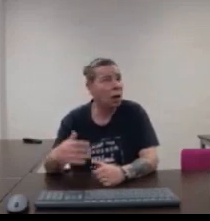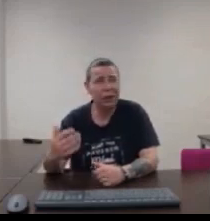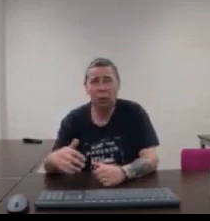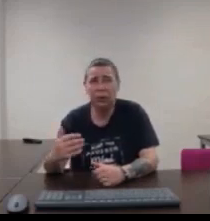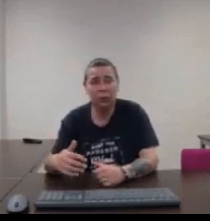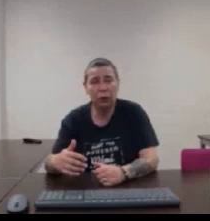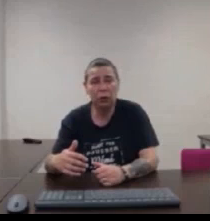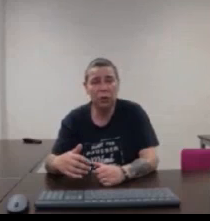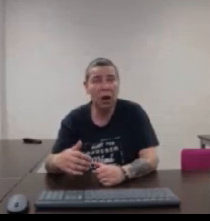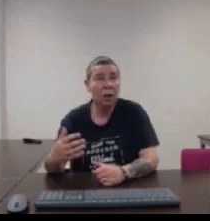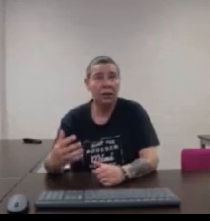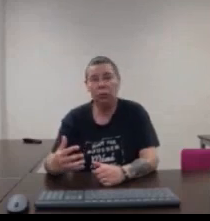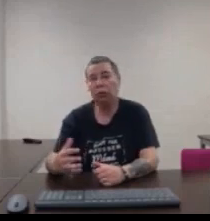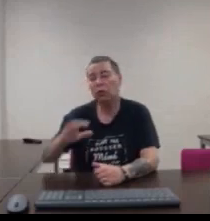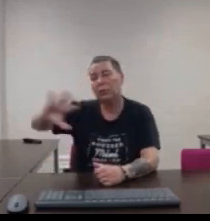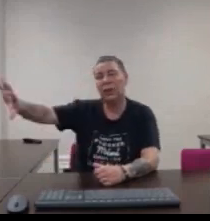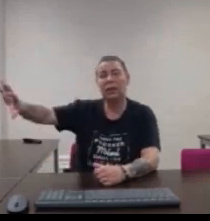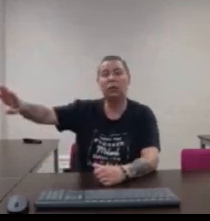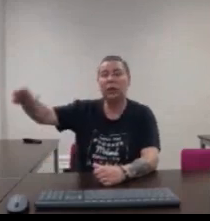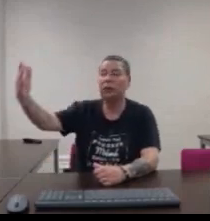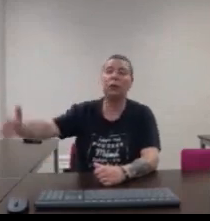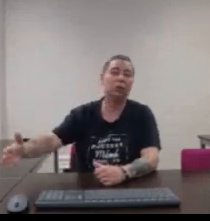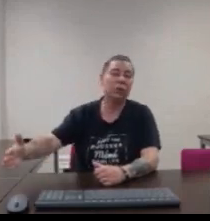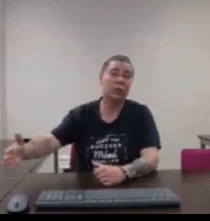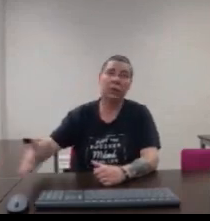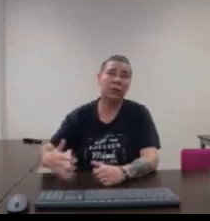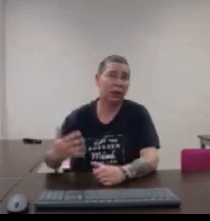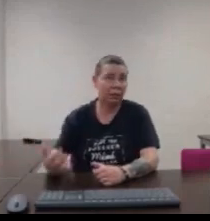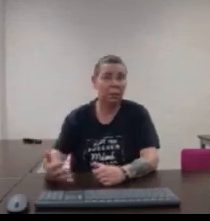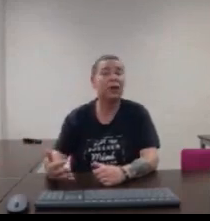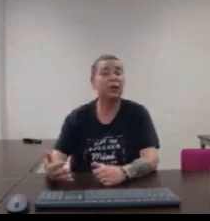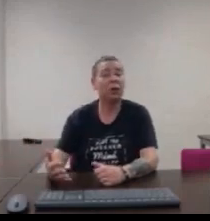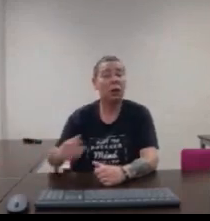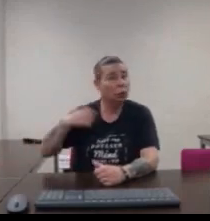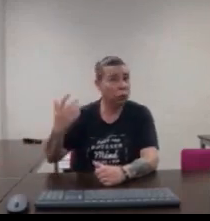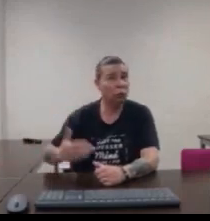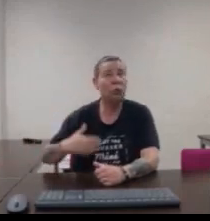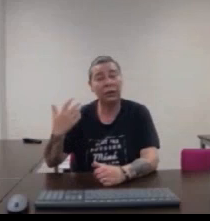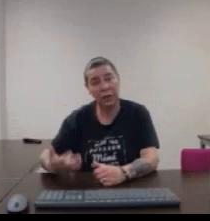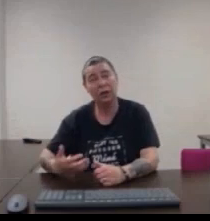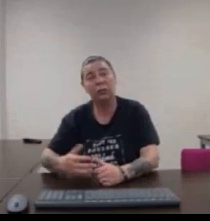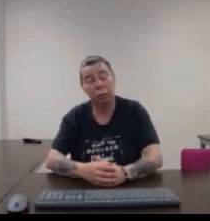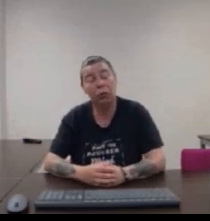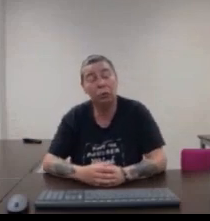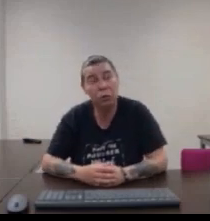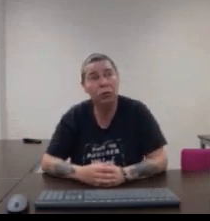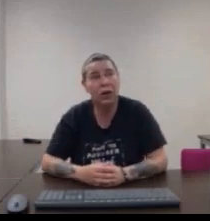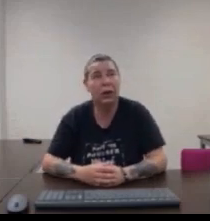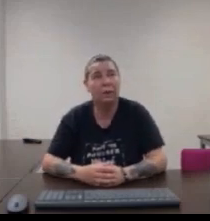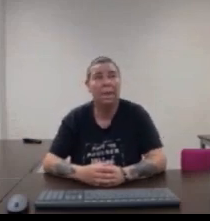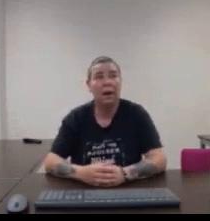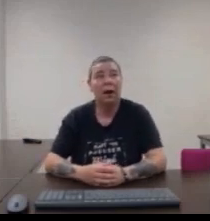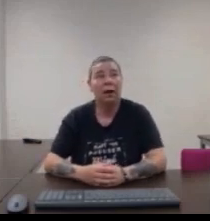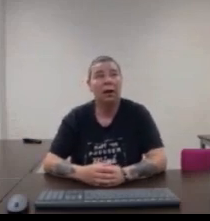mais imprimantes, fax, photocopieurs, c'est sûr que même si elle est isolée, si votre bureau est juste à côté, ça peut être gênant, de surcroît si elle fonctionne beaucoup